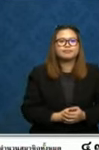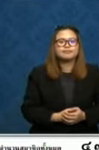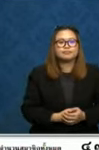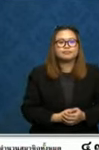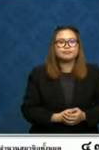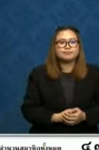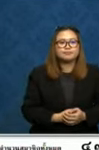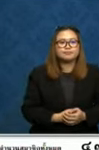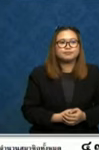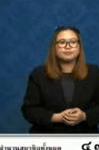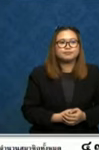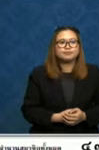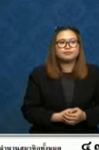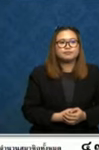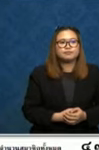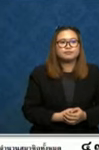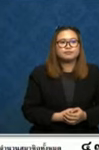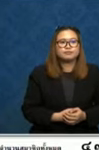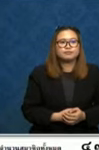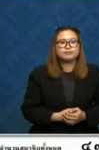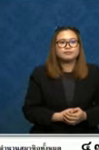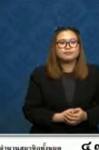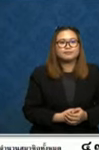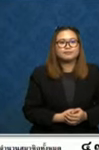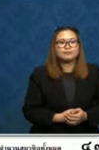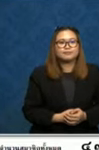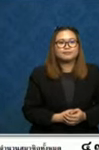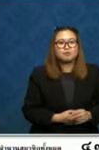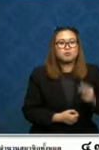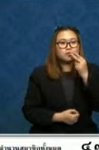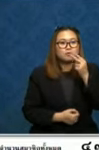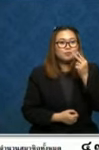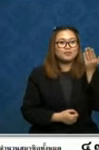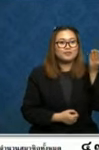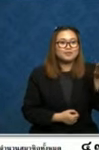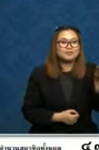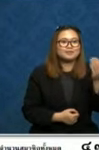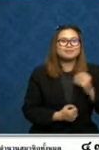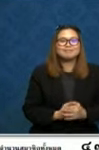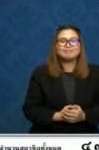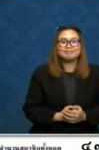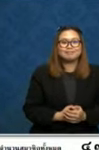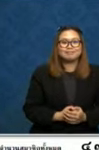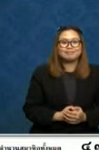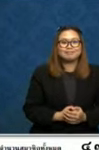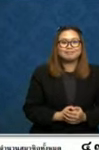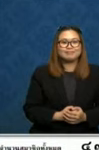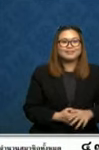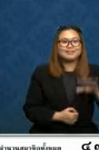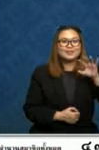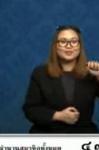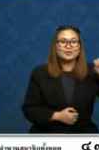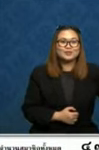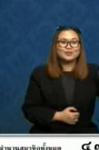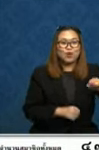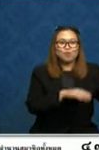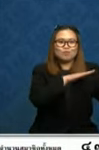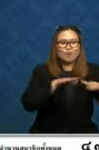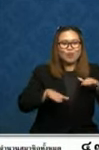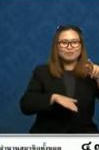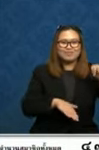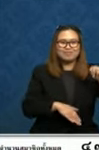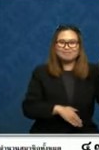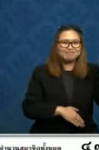ปนะครับทีนี้ถ้าเราเอาว่าอันนี้ผมก็บังเอิญนะเราไม่ได้เตรียมกันนะครับกับท่านสสวิทยวัฒน์ผมก็ไปดูนะ